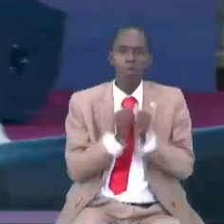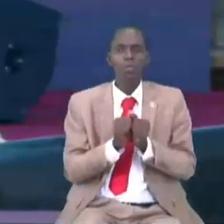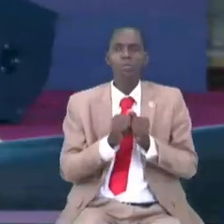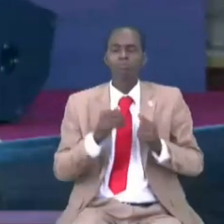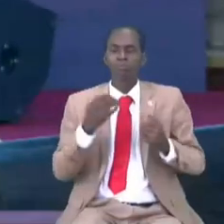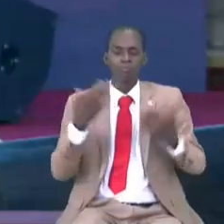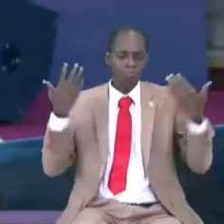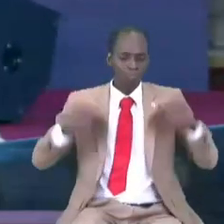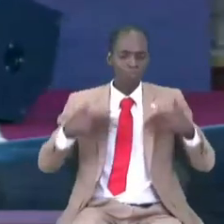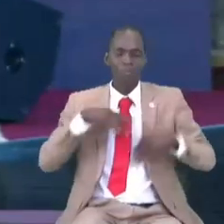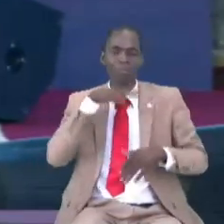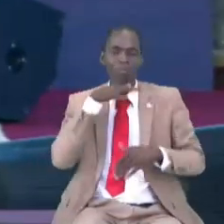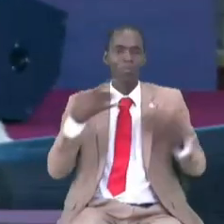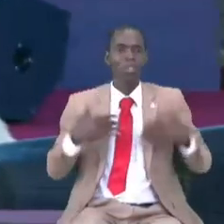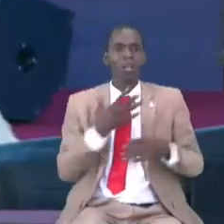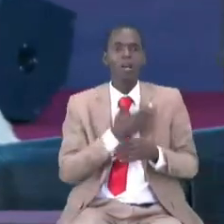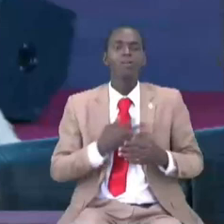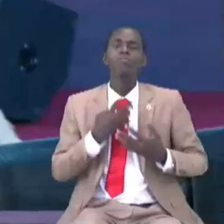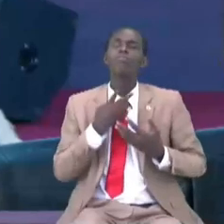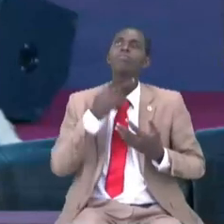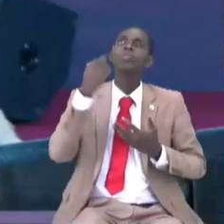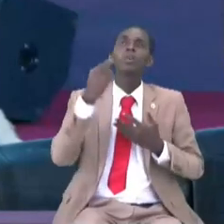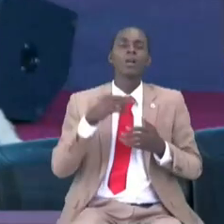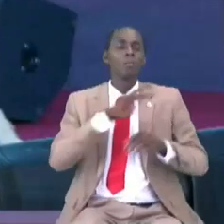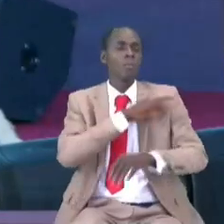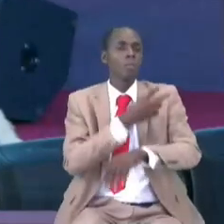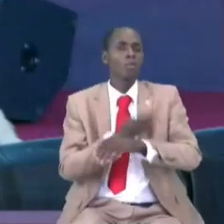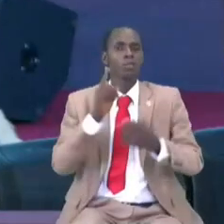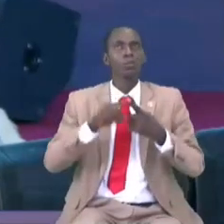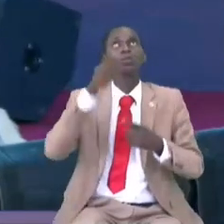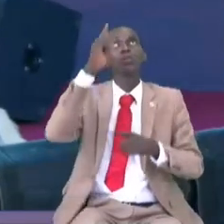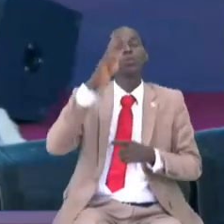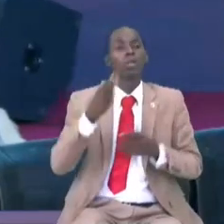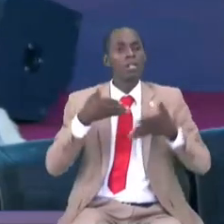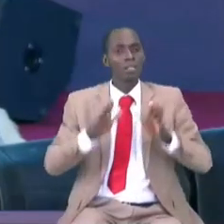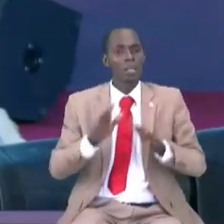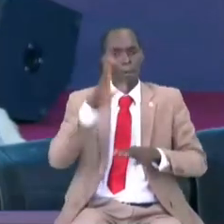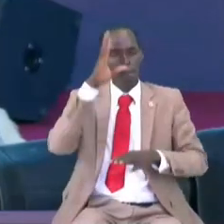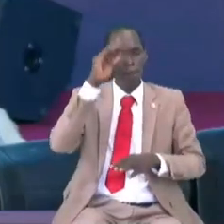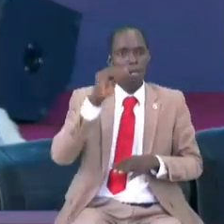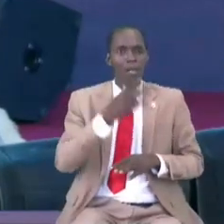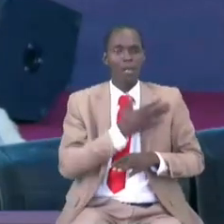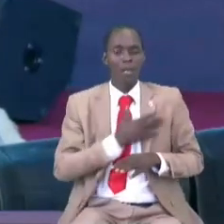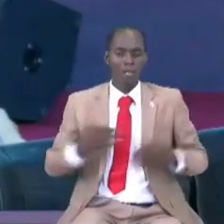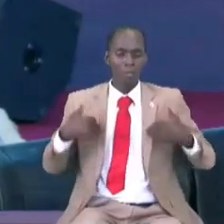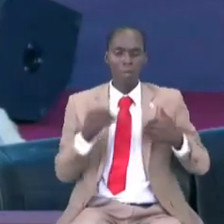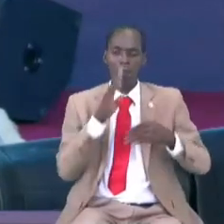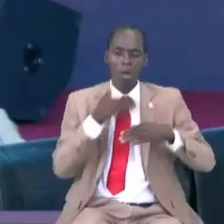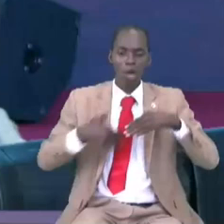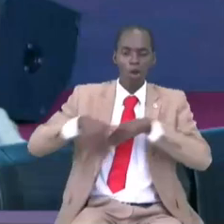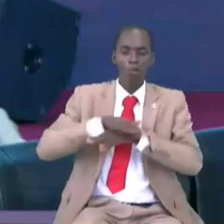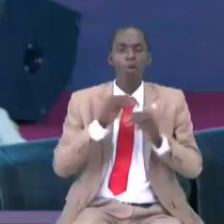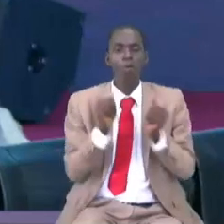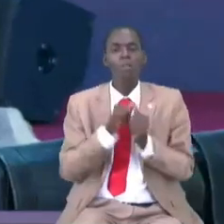avec force. Que les hommes et les bêtes soient couverts de sacs. Il ne parle pas des bêtes de